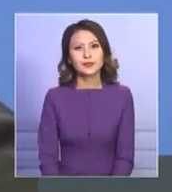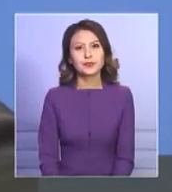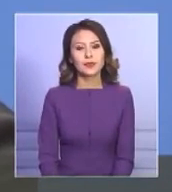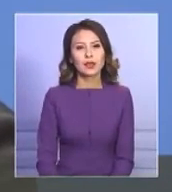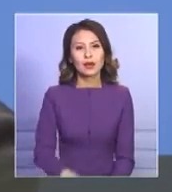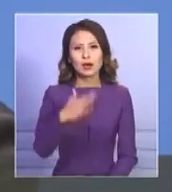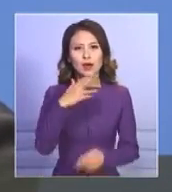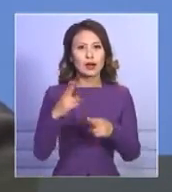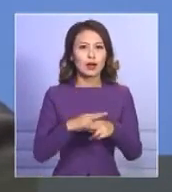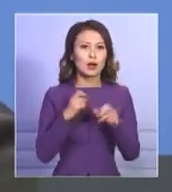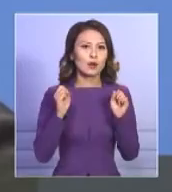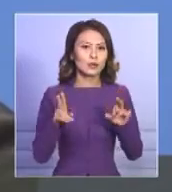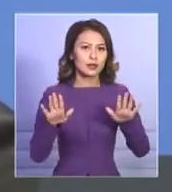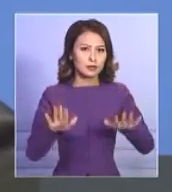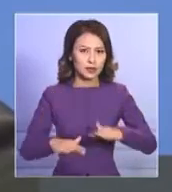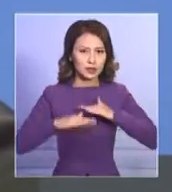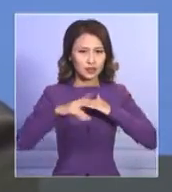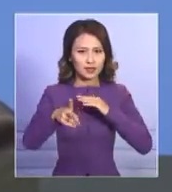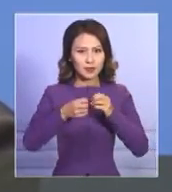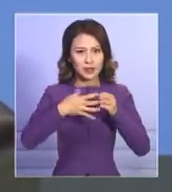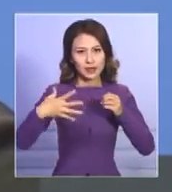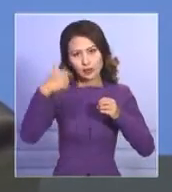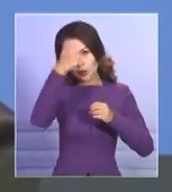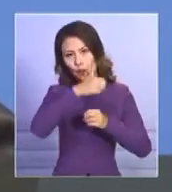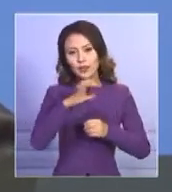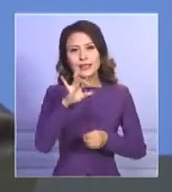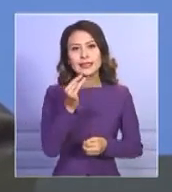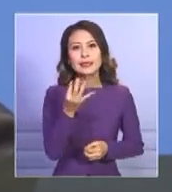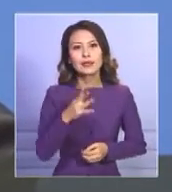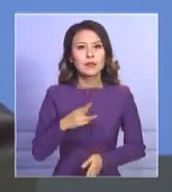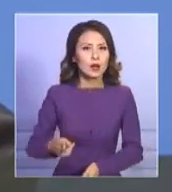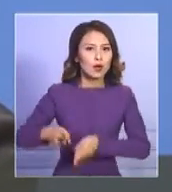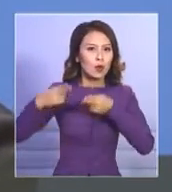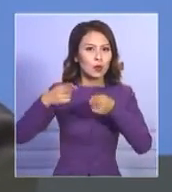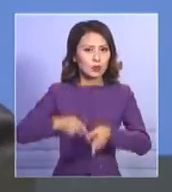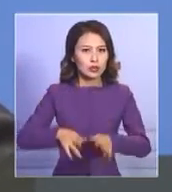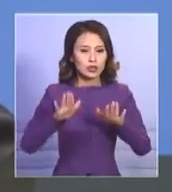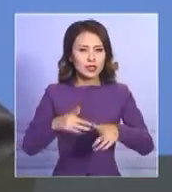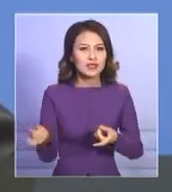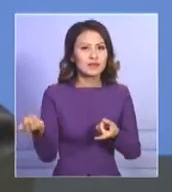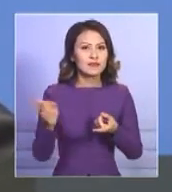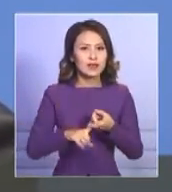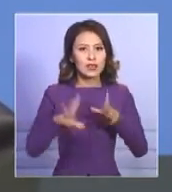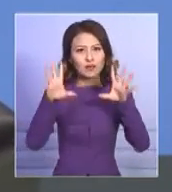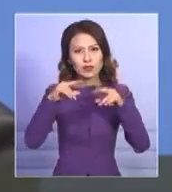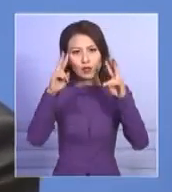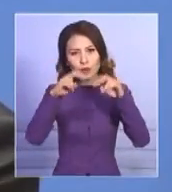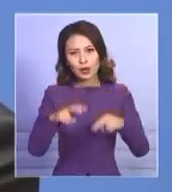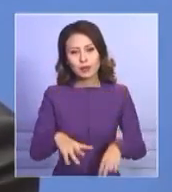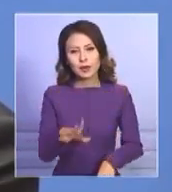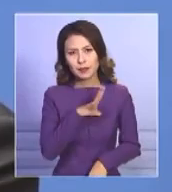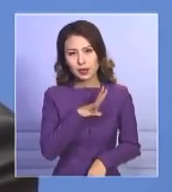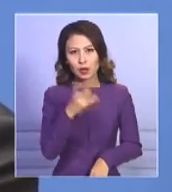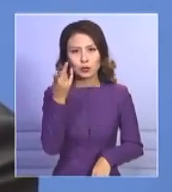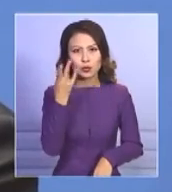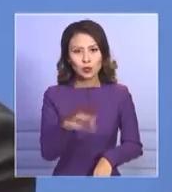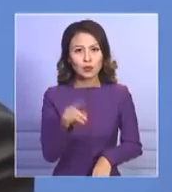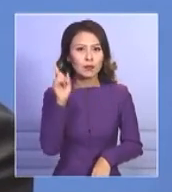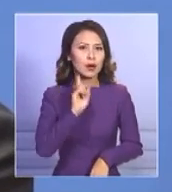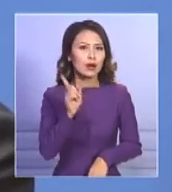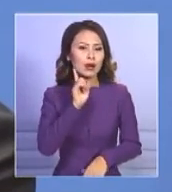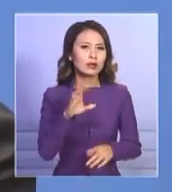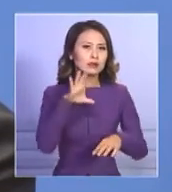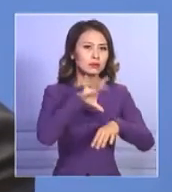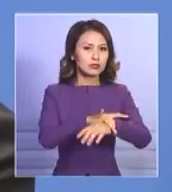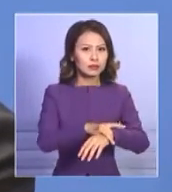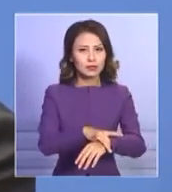Ұлттық қауіпсіздік органдары 2015 жылы сириялық елге келген кезде оған қатысты барлық деректерді тексерген. Бірақ ол уақытта